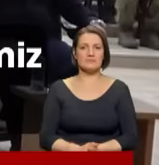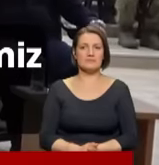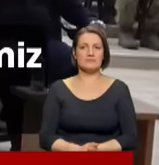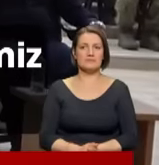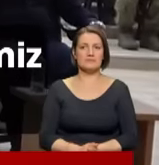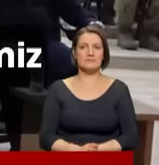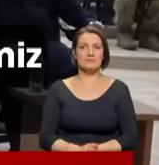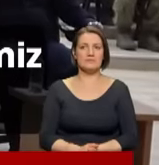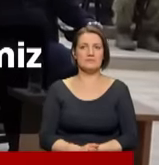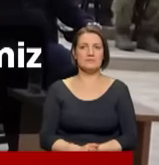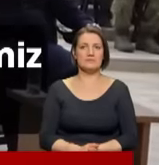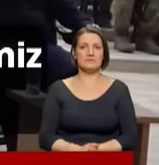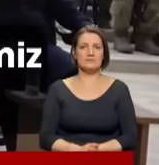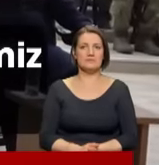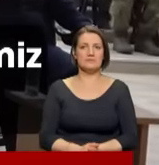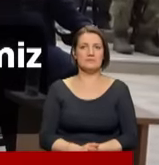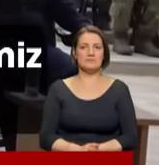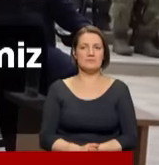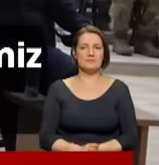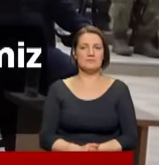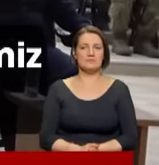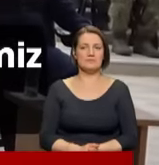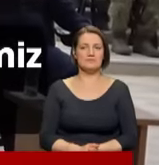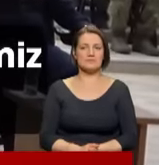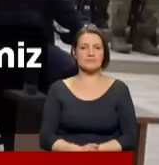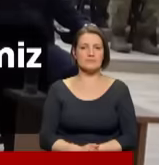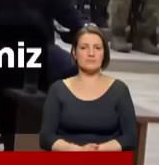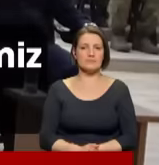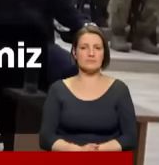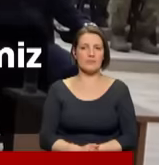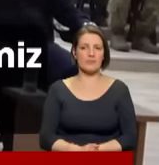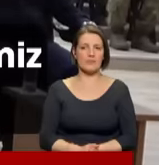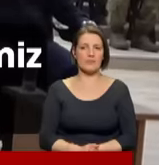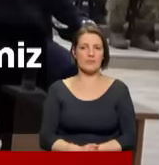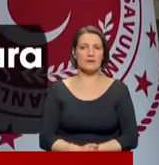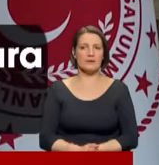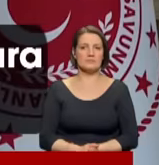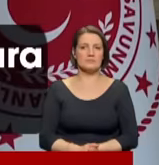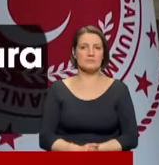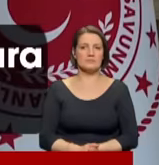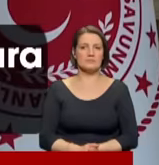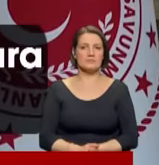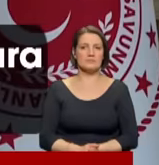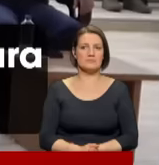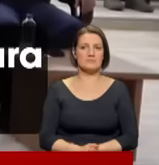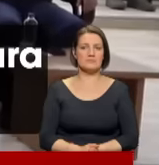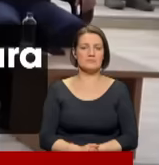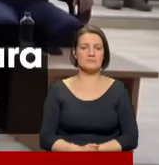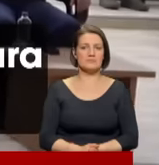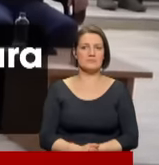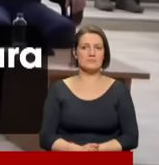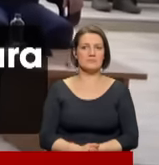sınırda, gerek sınır ötesinde bu mücadelemiz aynı şekilde devam edecektir. Ve Ramazan